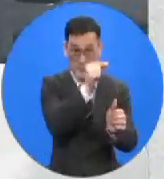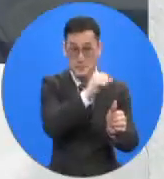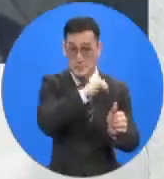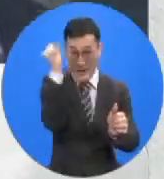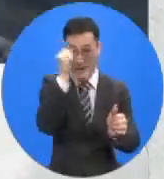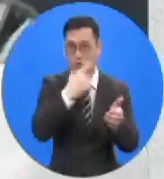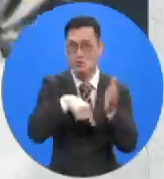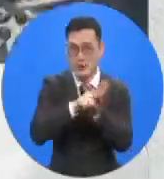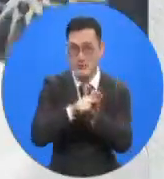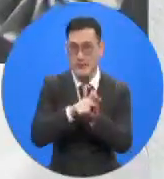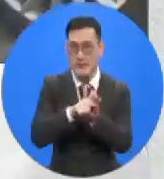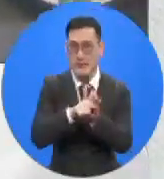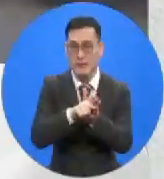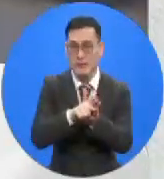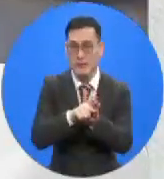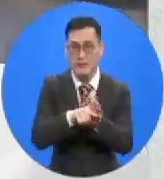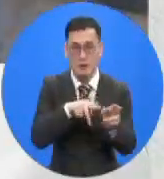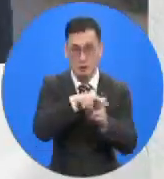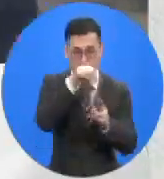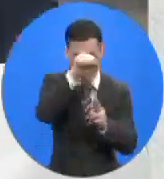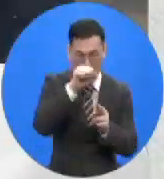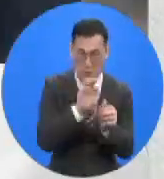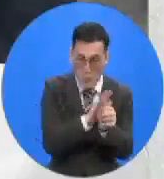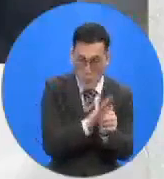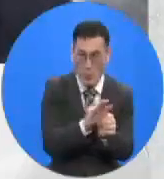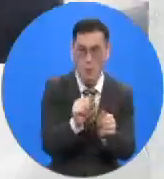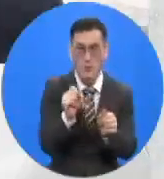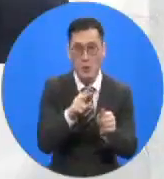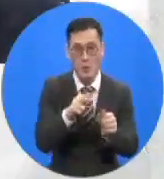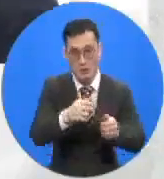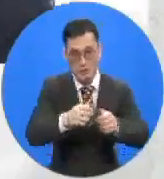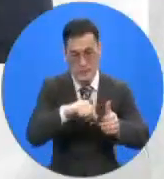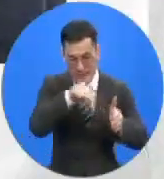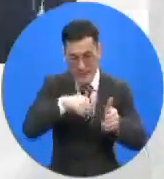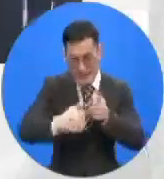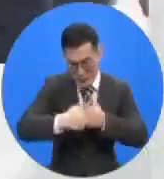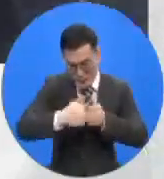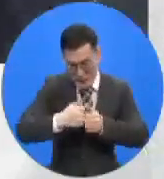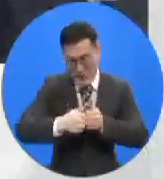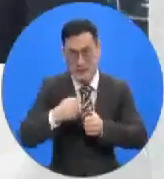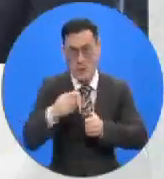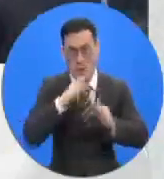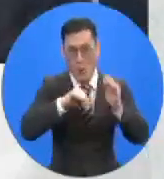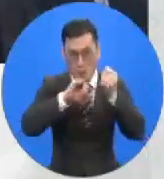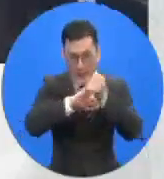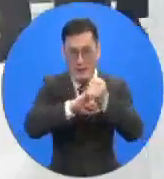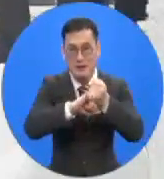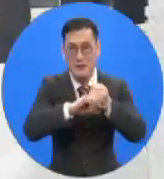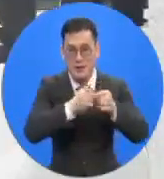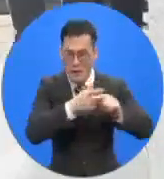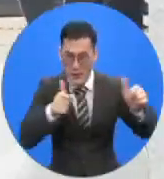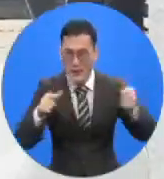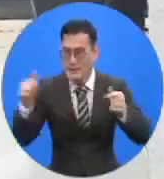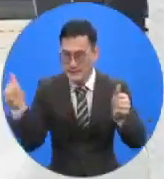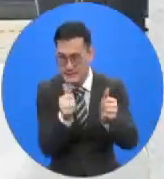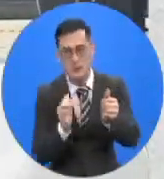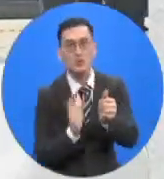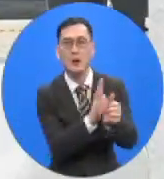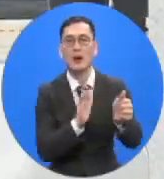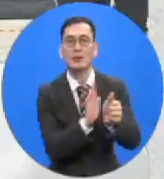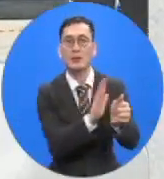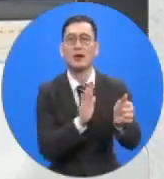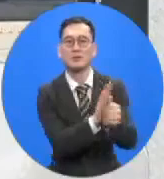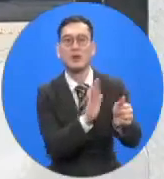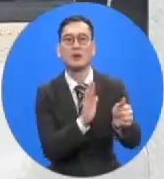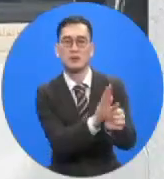출마 그리고 당내 경선 그리고 또 선거 과정에서의 공약 만들기 여기 모두에 하나하나 다 뒤에서